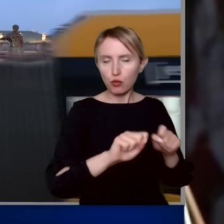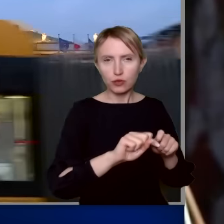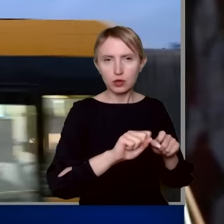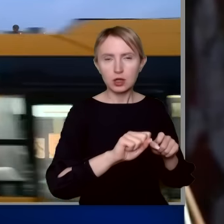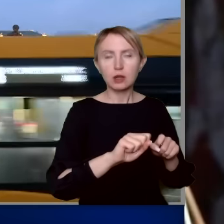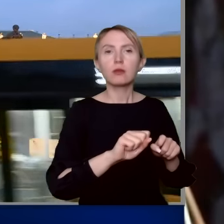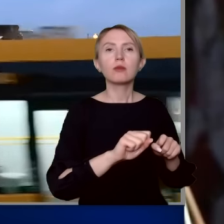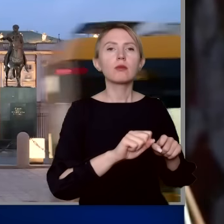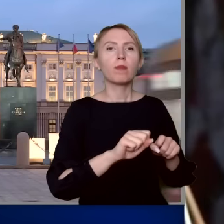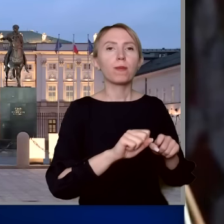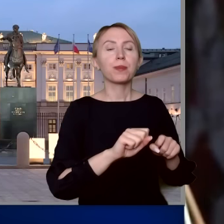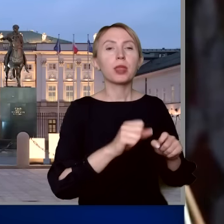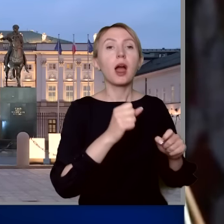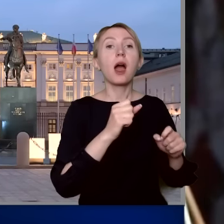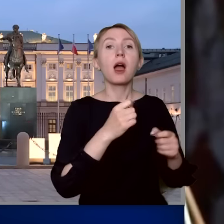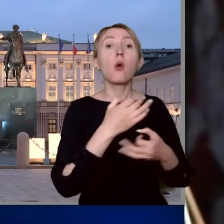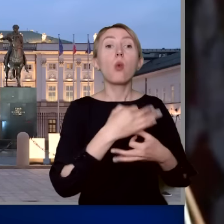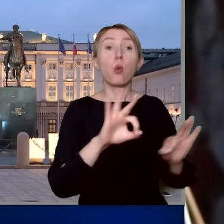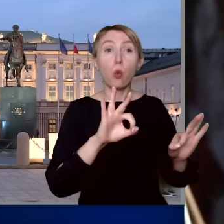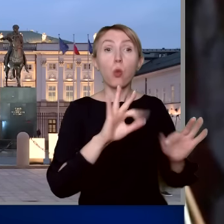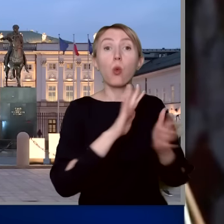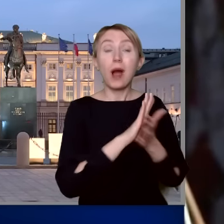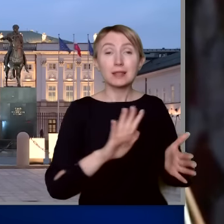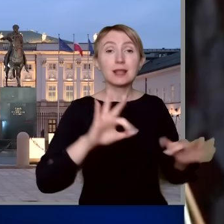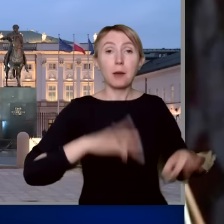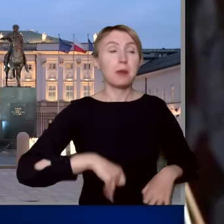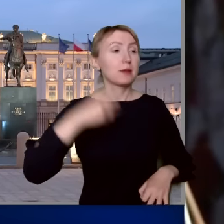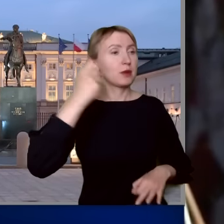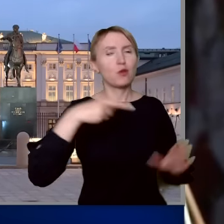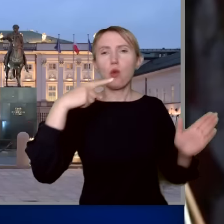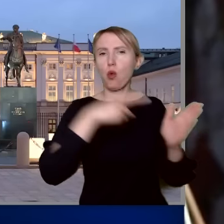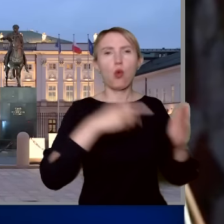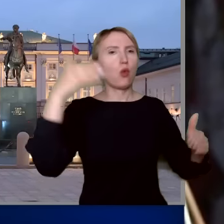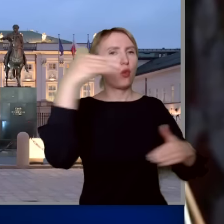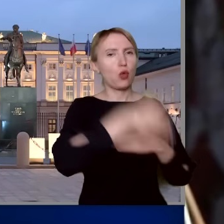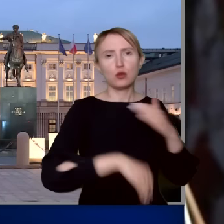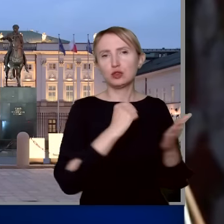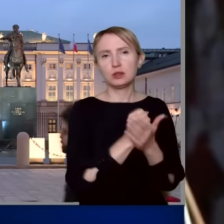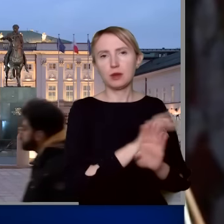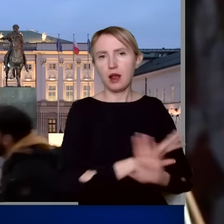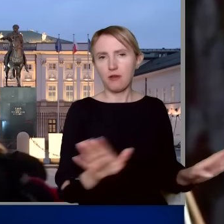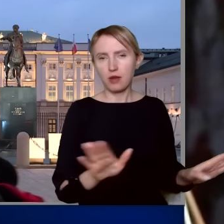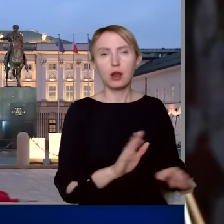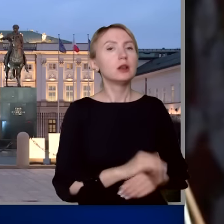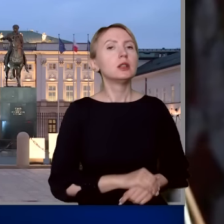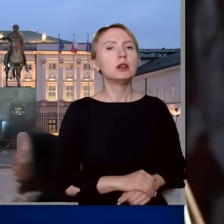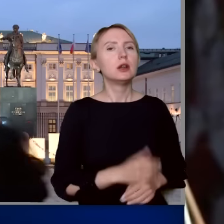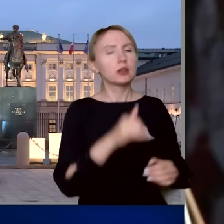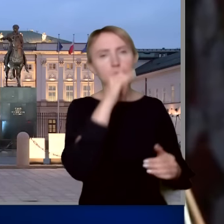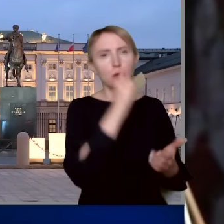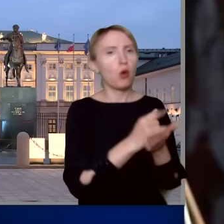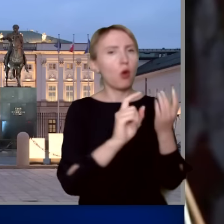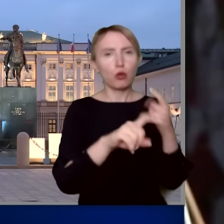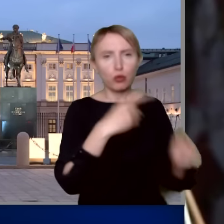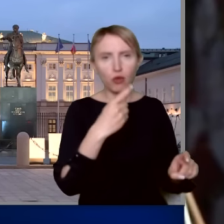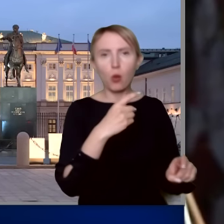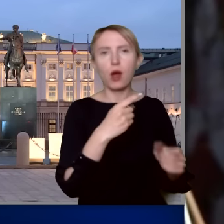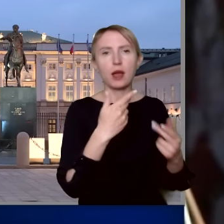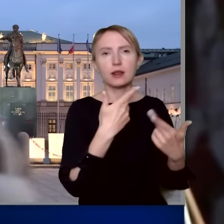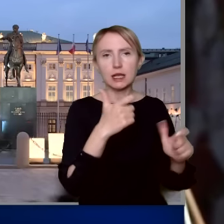sprawdza. Akt łaski pana prezydenta ostatecznie kończy sprawę. Nie przysługuje od niego odwołanie do żadnego organu.